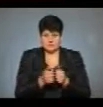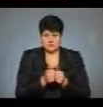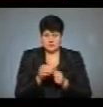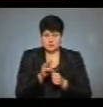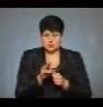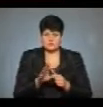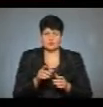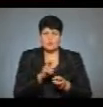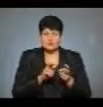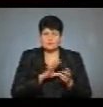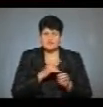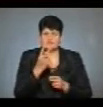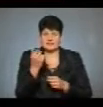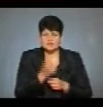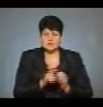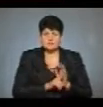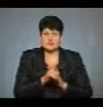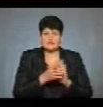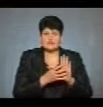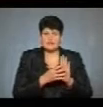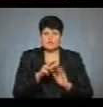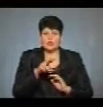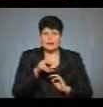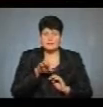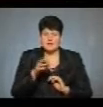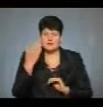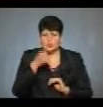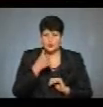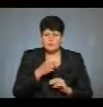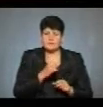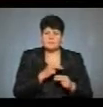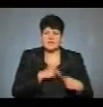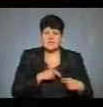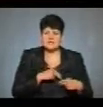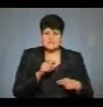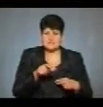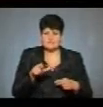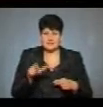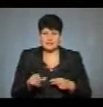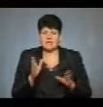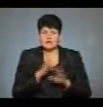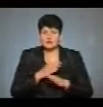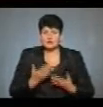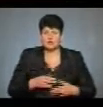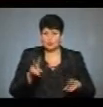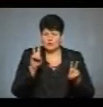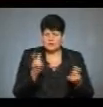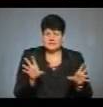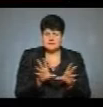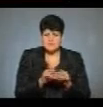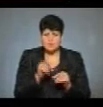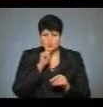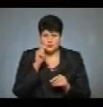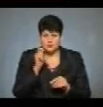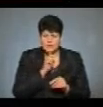Пошуки тривали 2 тижні. Їх розпочали 9 липня минулого року працівники меморіально-пошукового підприємства «Доля» спільно з Українським